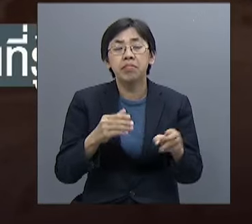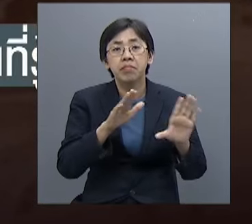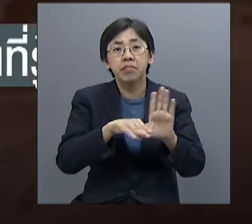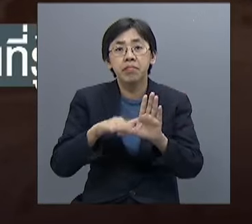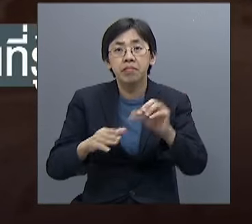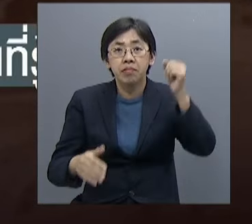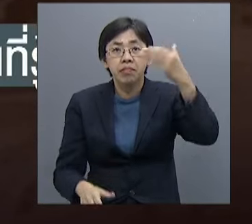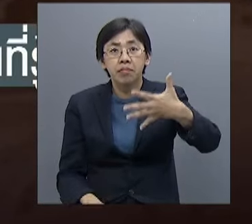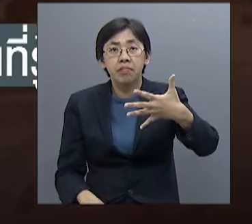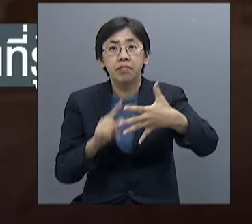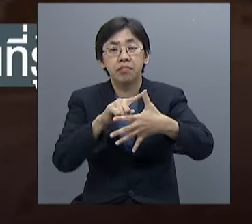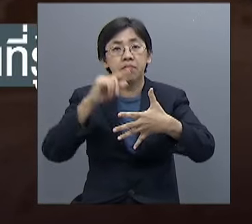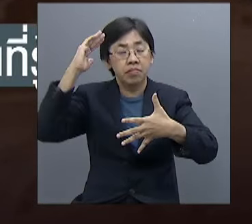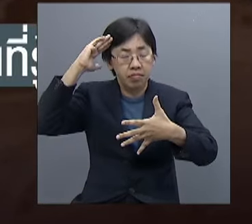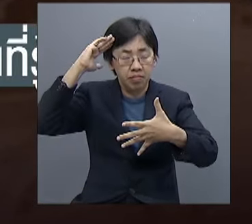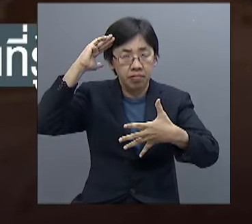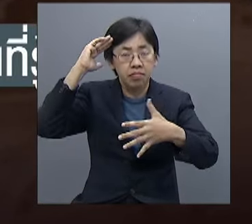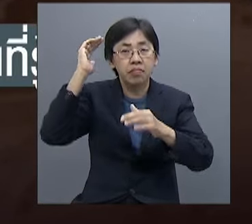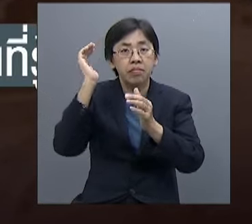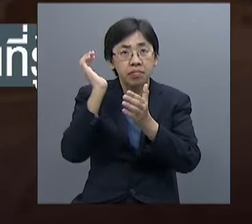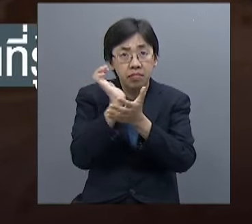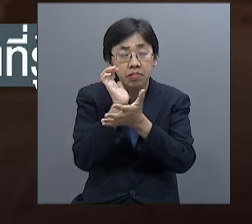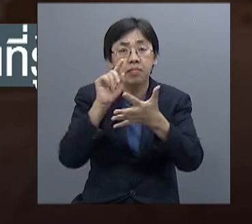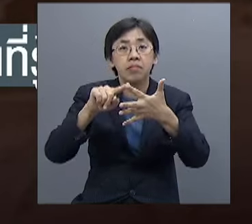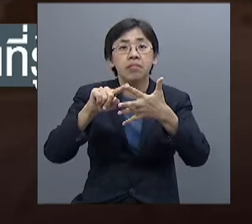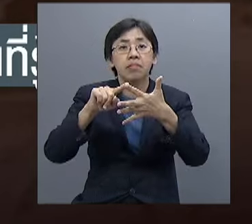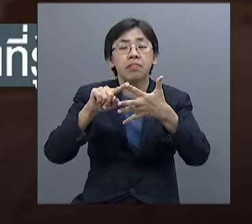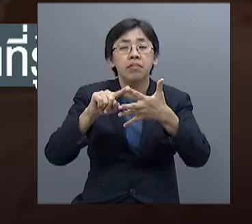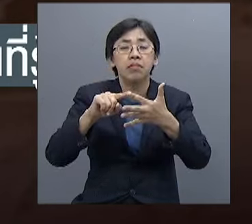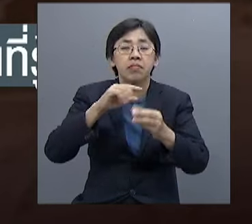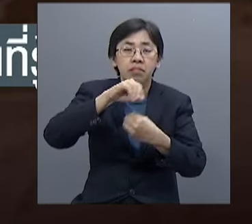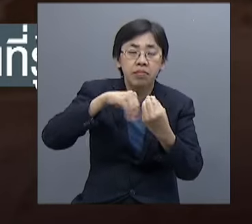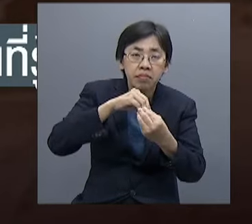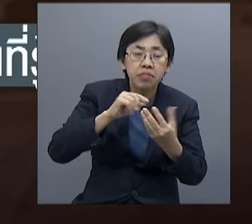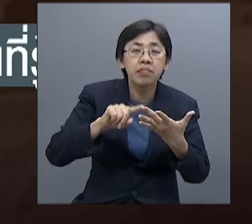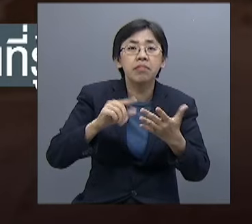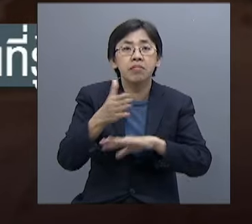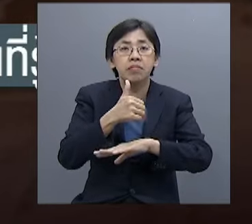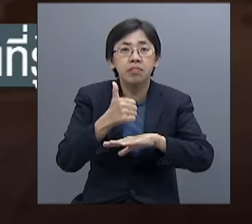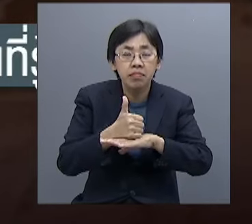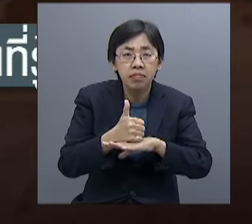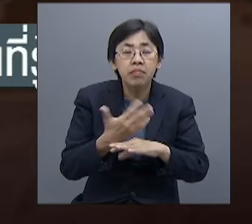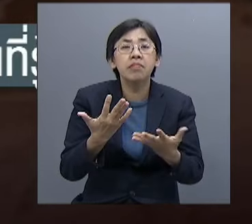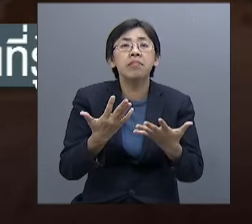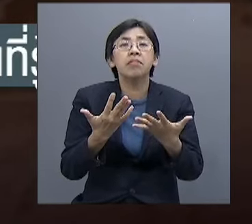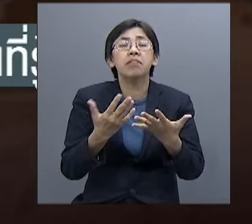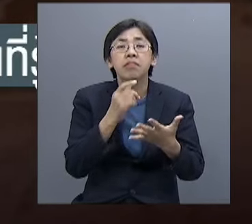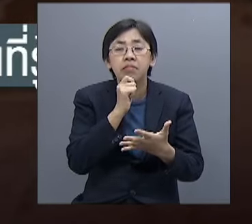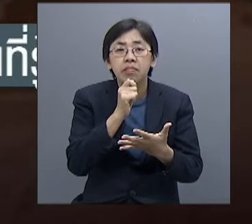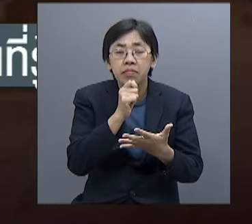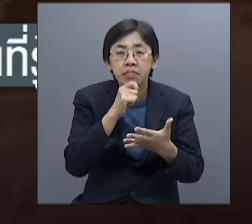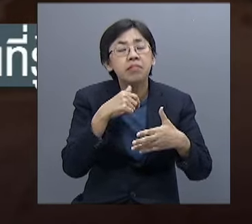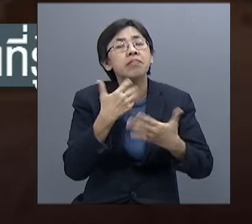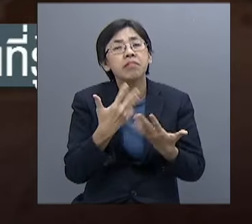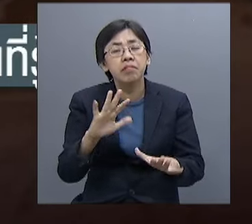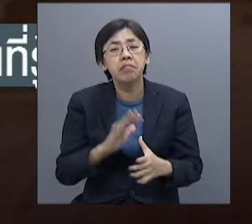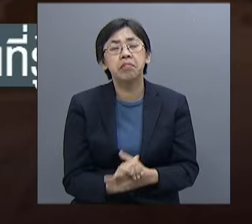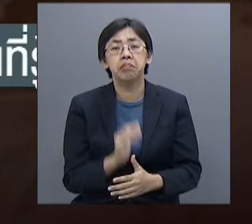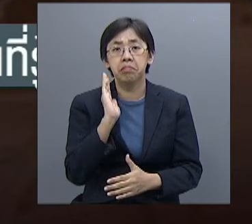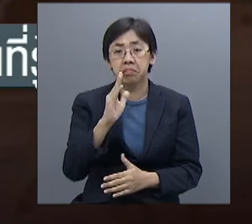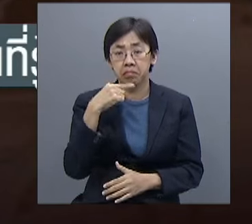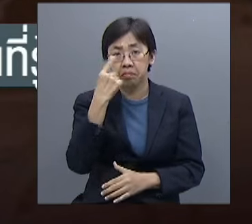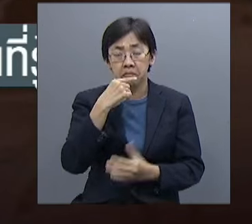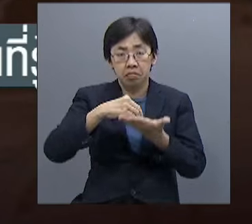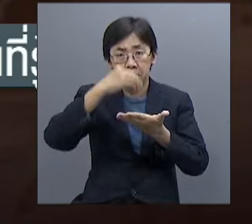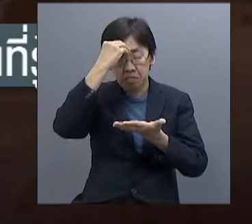ค่ะคือทหารตำรวจข้าราชการพลเรือนนักธุรกิจและนักการเมืองสอบสัมภาษณ์แล้วต้องคัดเลือกผู้ศึกษา